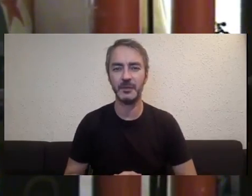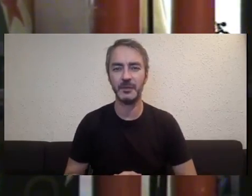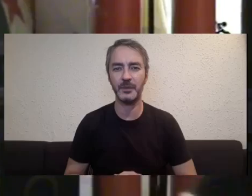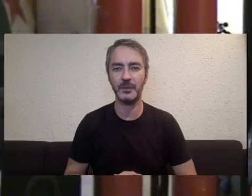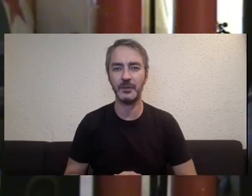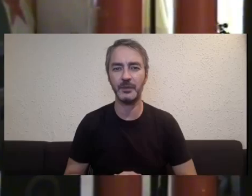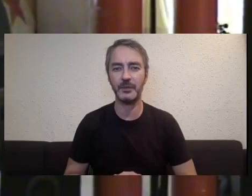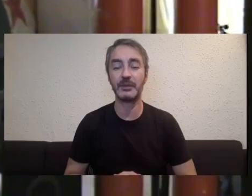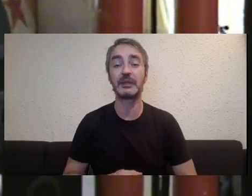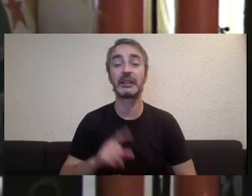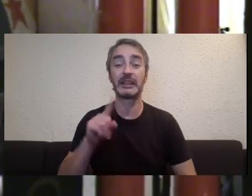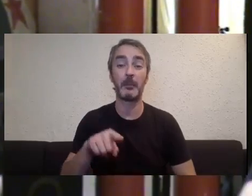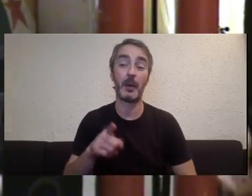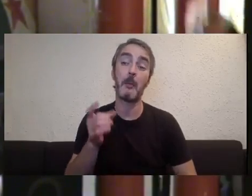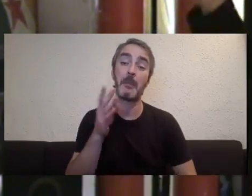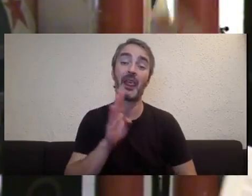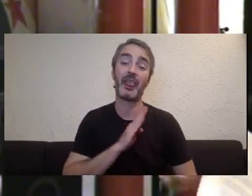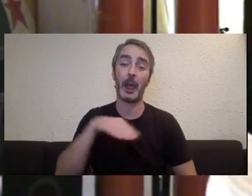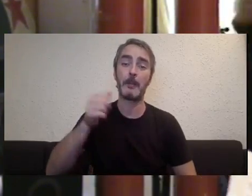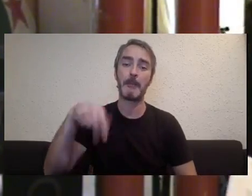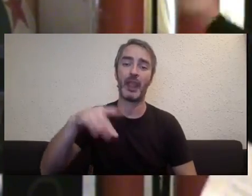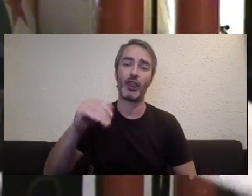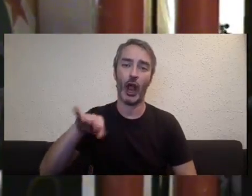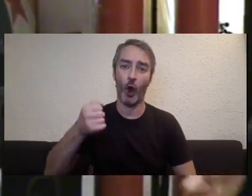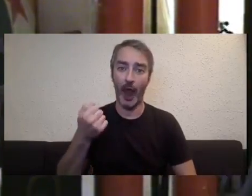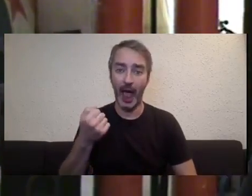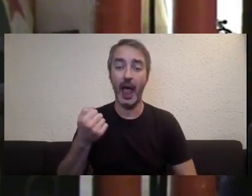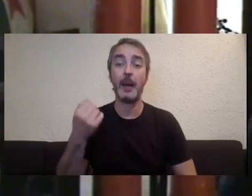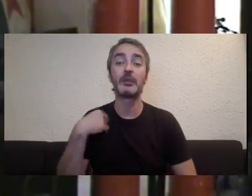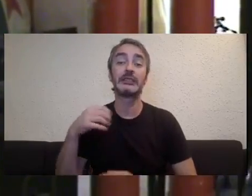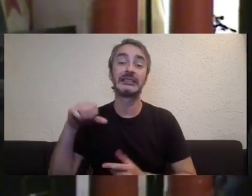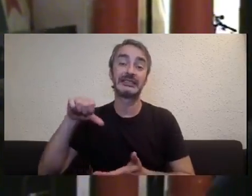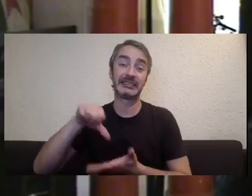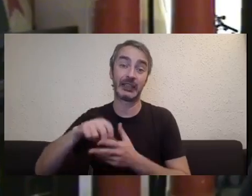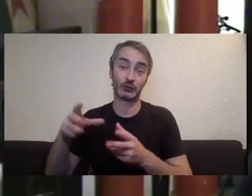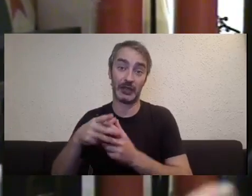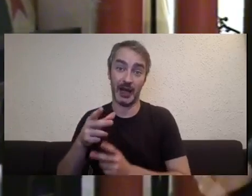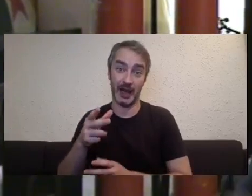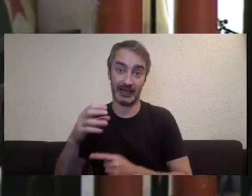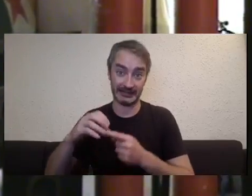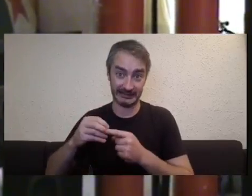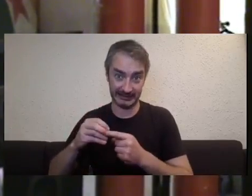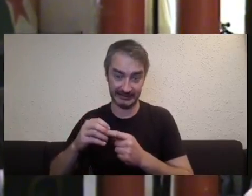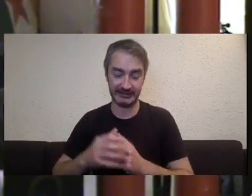Doncs, bueno, gent que venia també a la Mandrágora, que era del Centre Social de Sants,